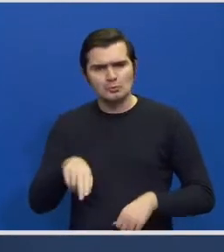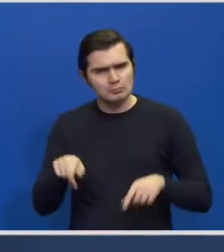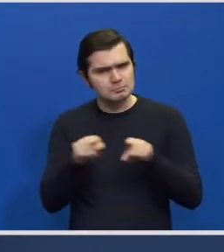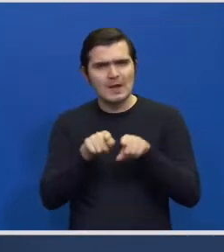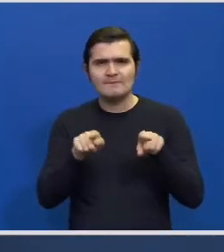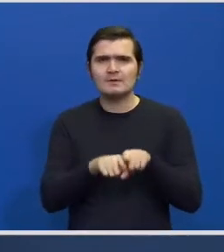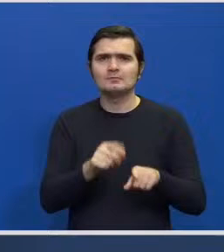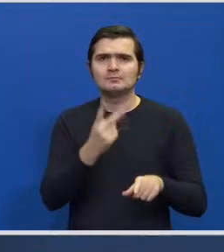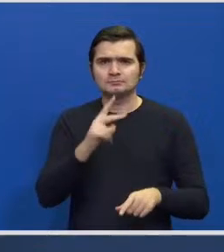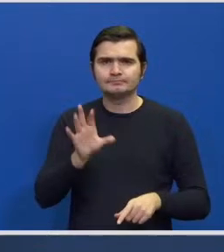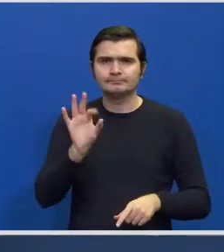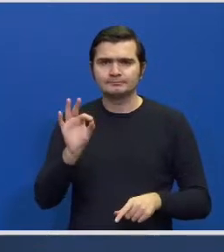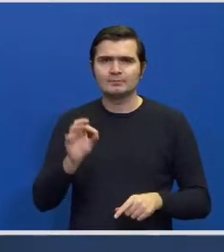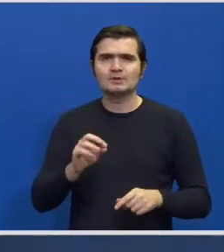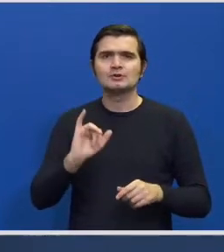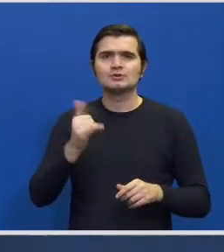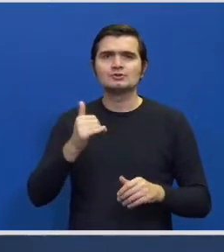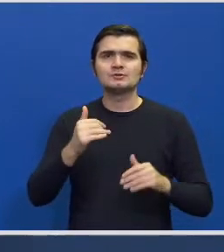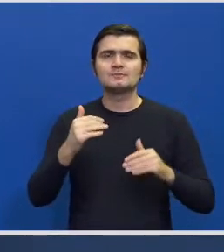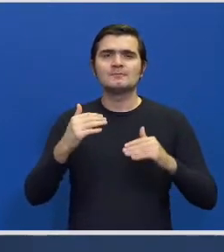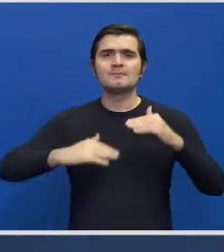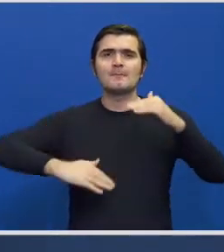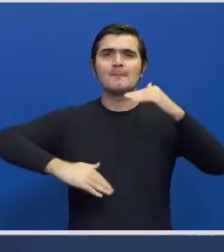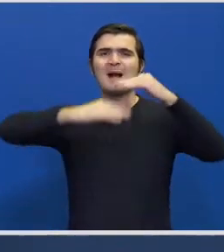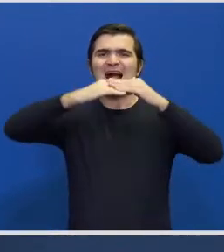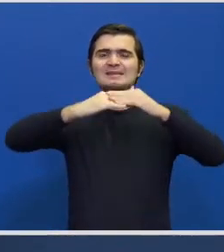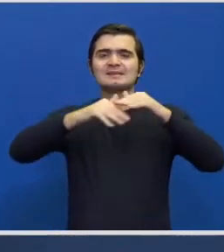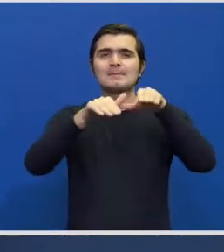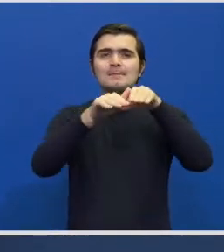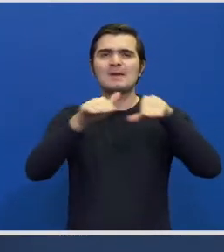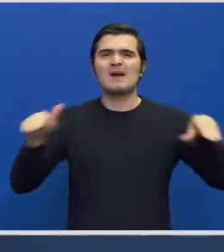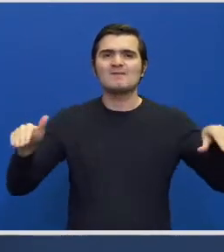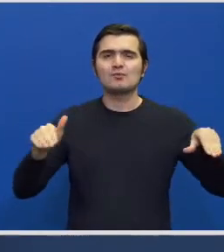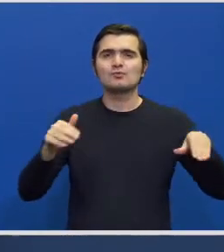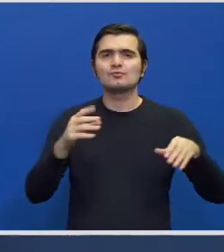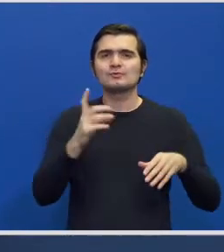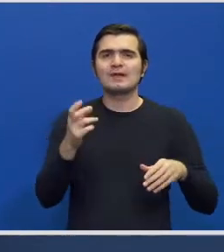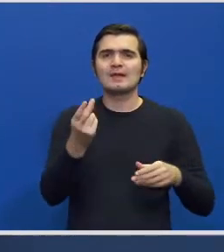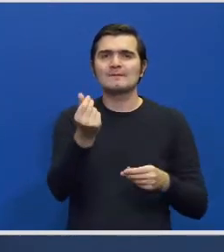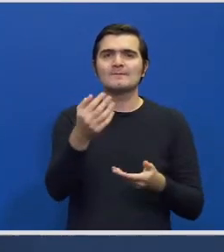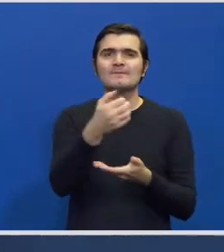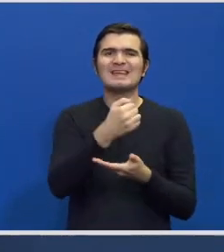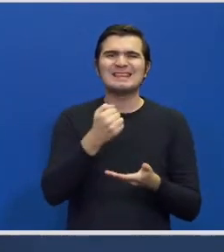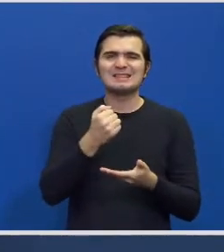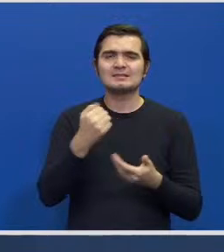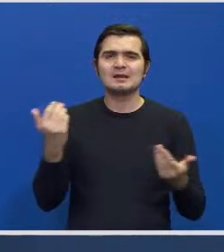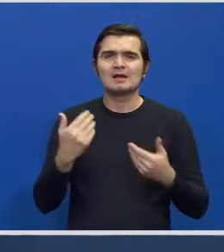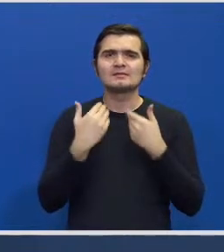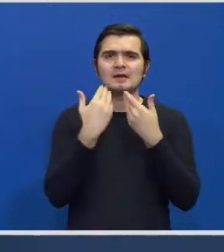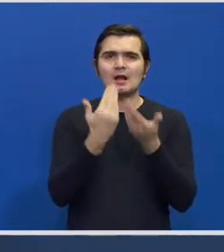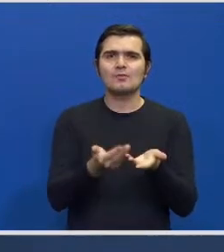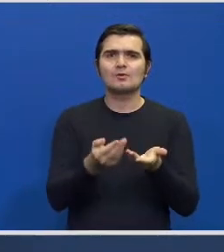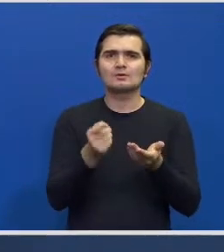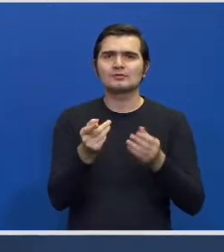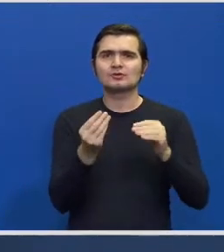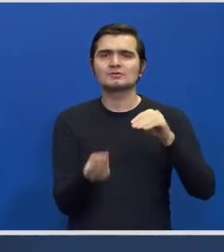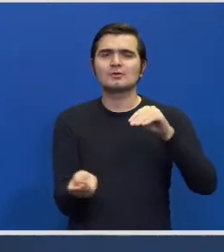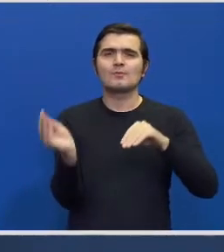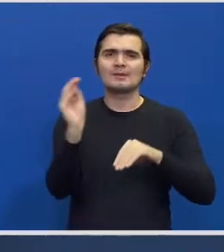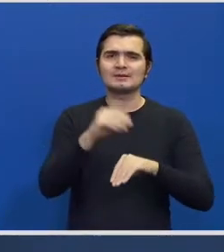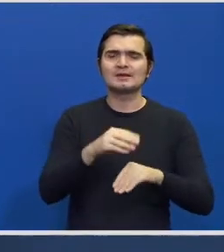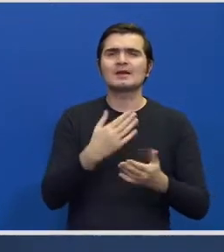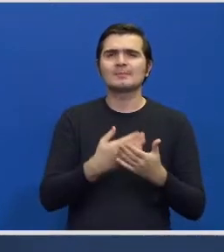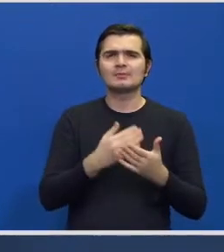la două luni. Plafonul devenit până la care se acordă